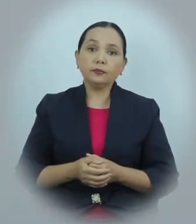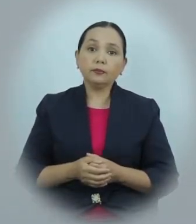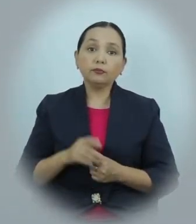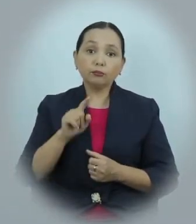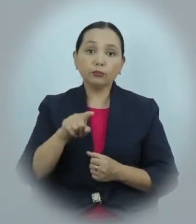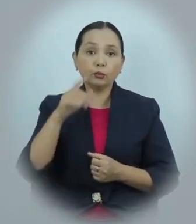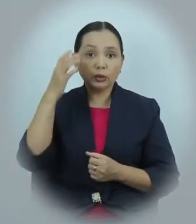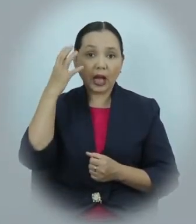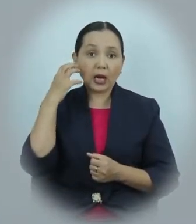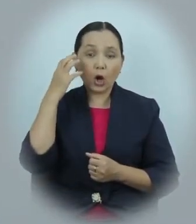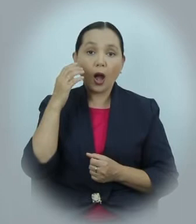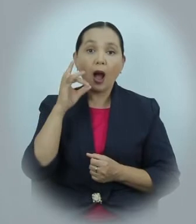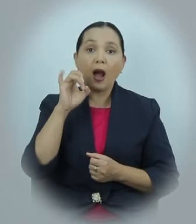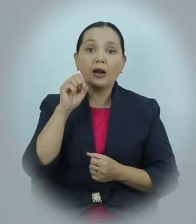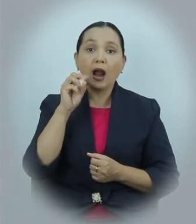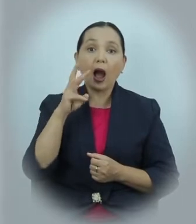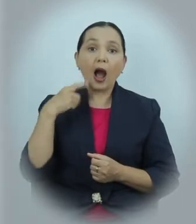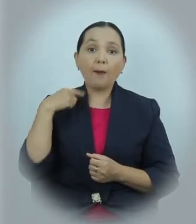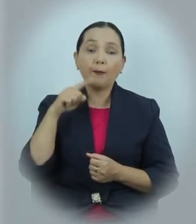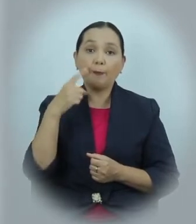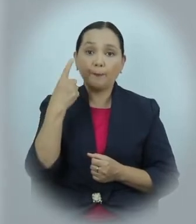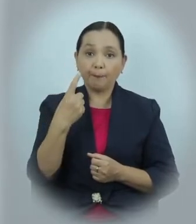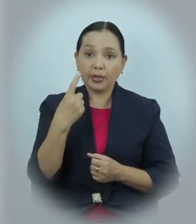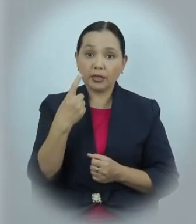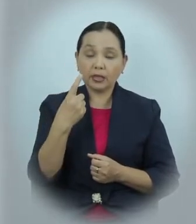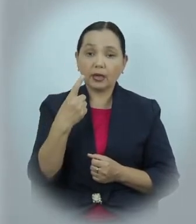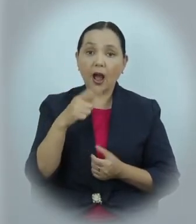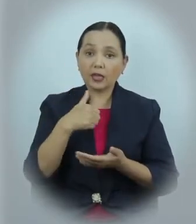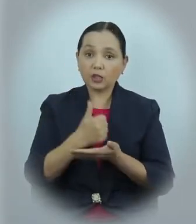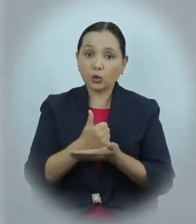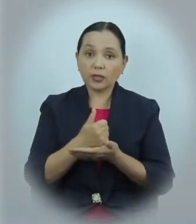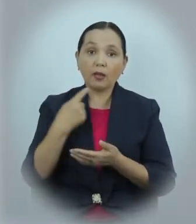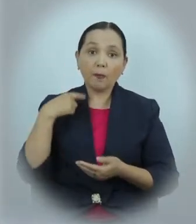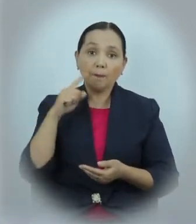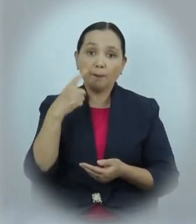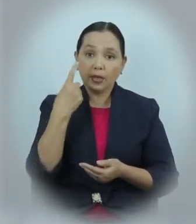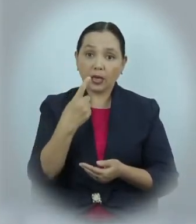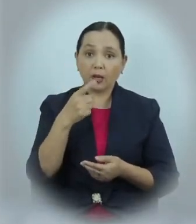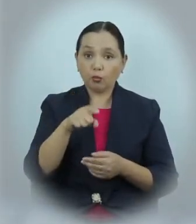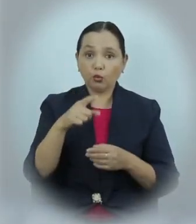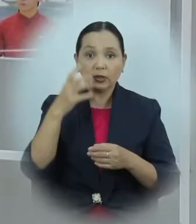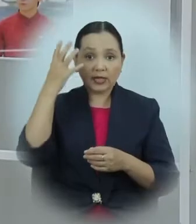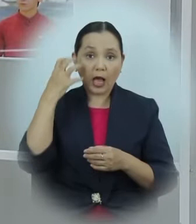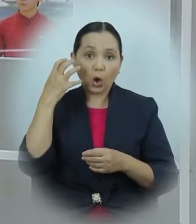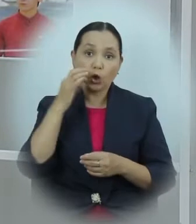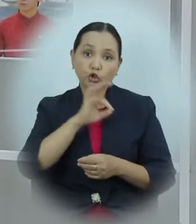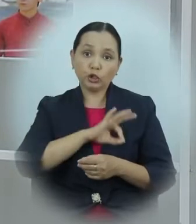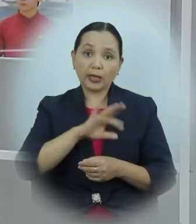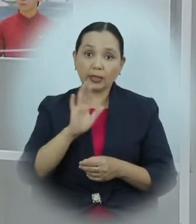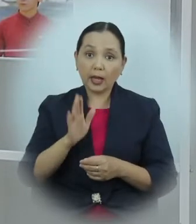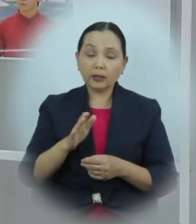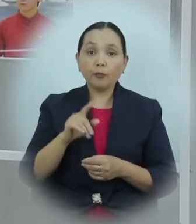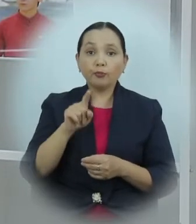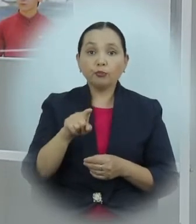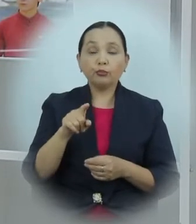Bu tarog'imizning raqami bir raqam deyiladi. Erkaklar sartaroshlarda asosan birinchi raqam deyilganda asosan bu tarog' ishlatiladi.